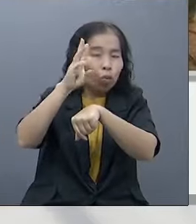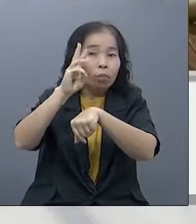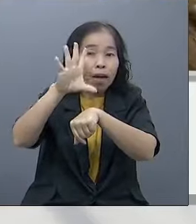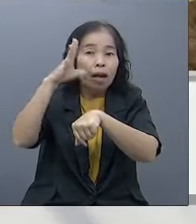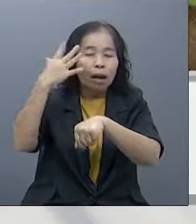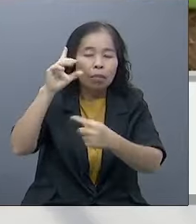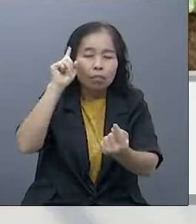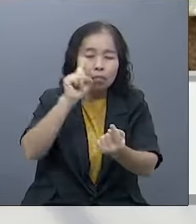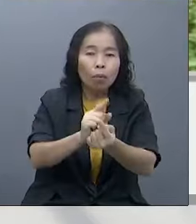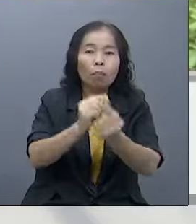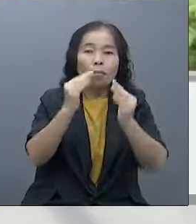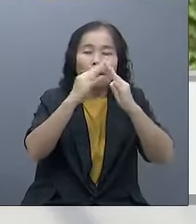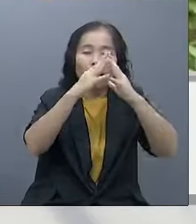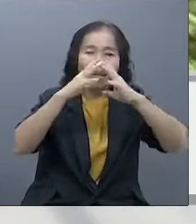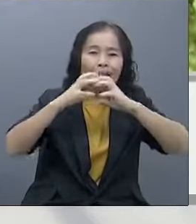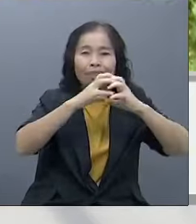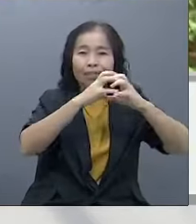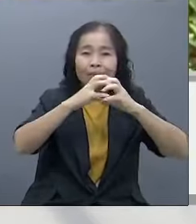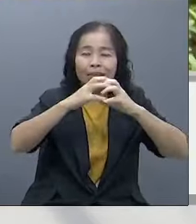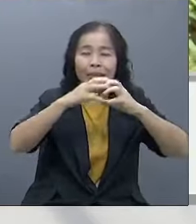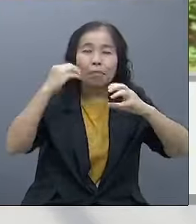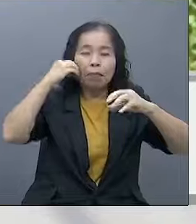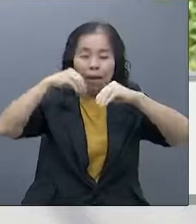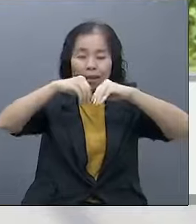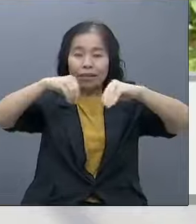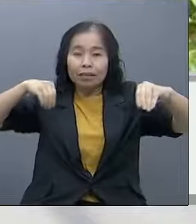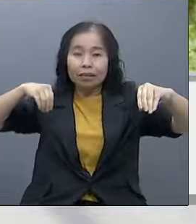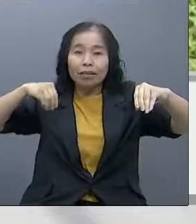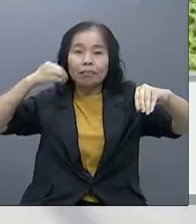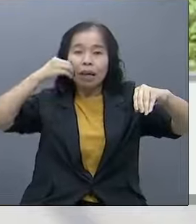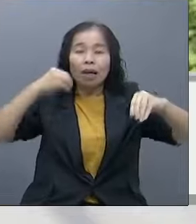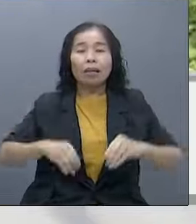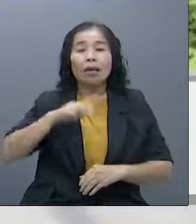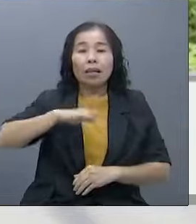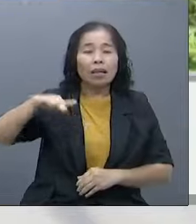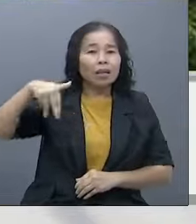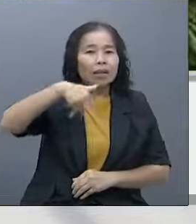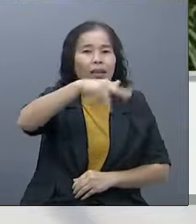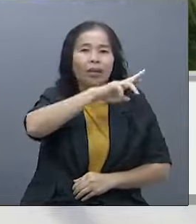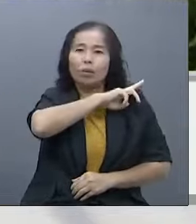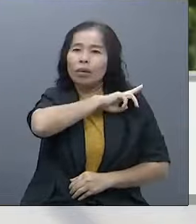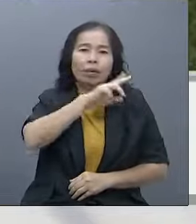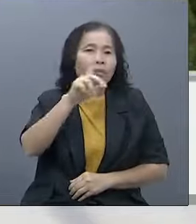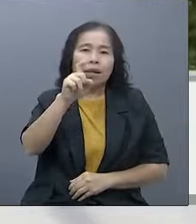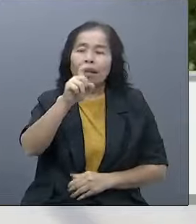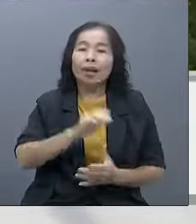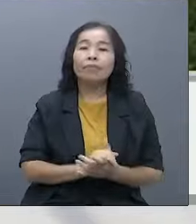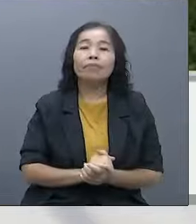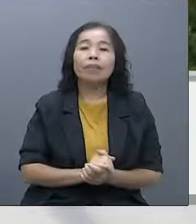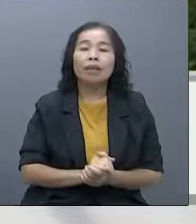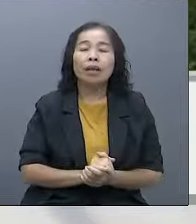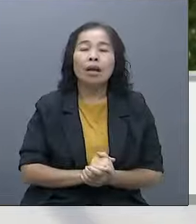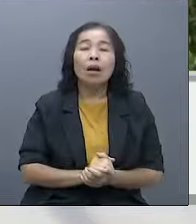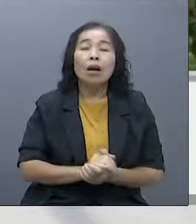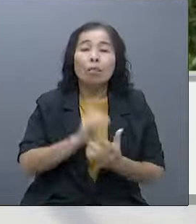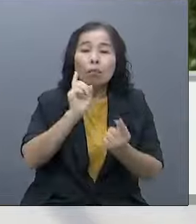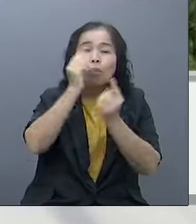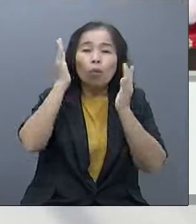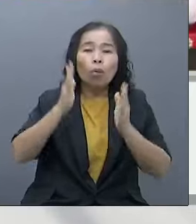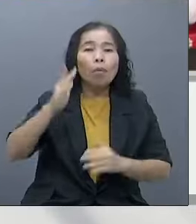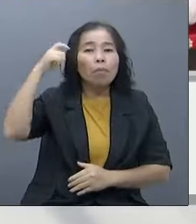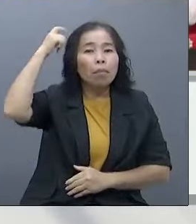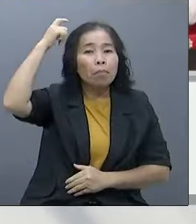อยู่ในกระท่อมที่ห่างไกลจากบ้านของตัวเองซึ่งเด็กไม่สามารถเดินไปเองได้นะคะเจ้าหน้าที่พบว่าชาวเมียนมาที่รู้